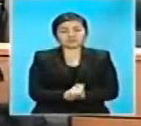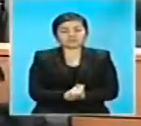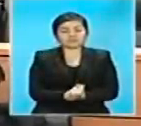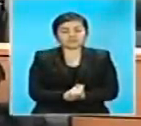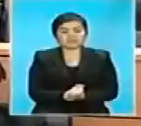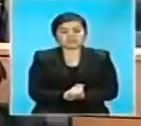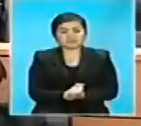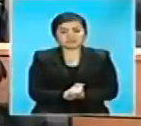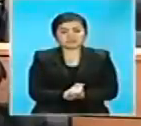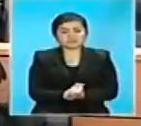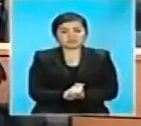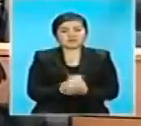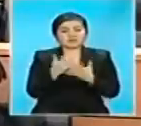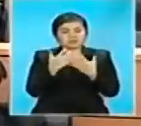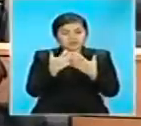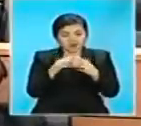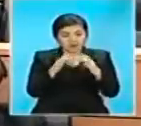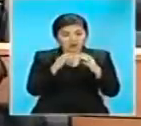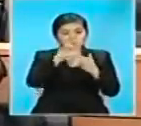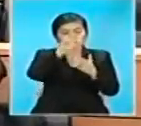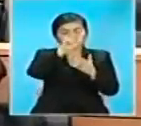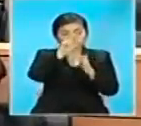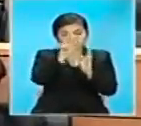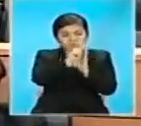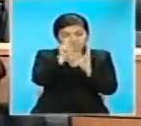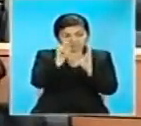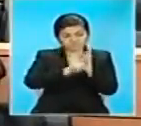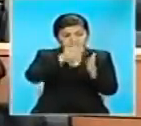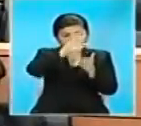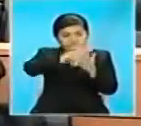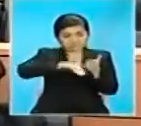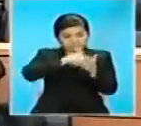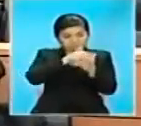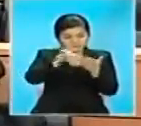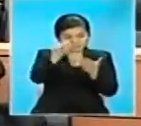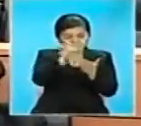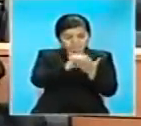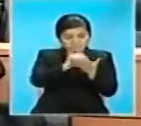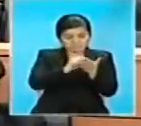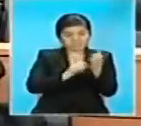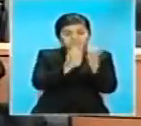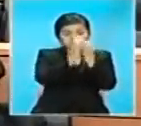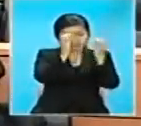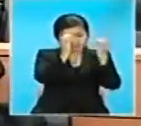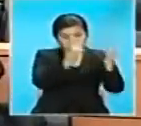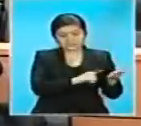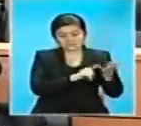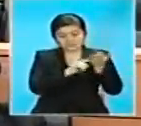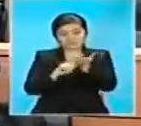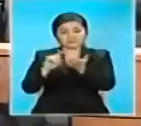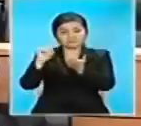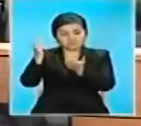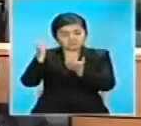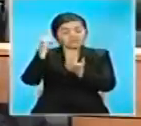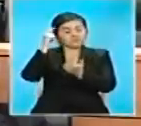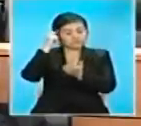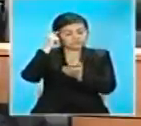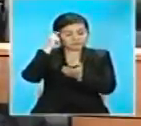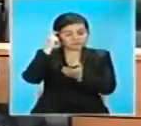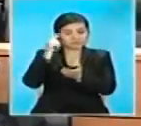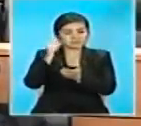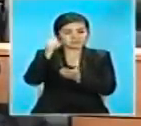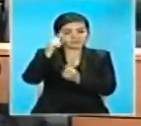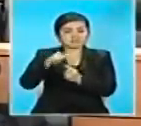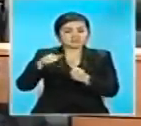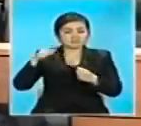กับการที่ต้องยกร่างใหม่นะครับสมควรแล้วนะครับเพราะจะได้นะครับให้มันเป็นแค่ประวัติ